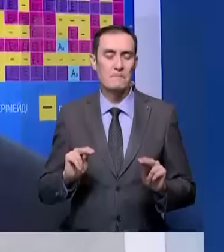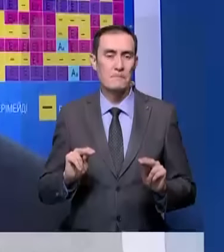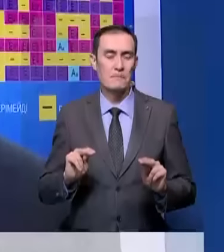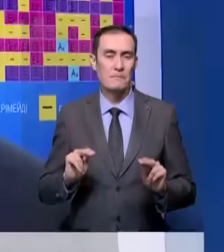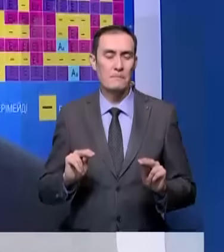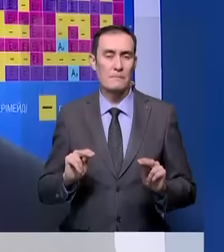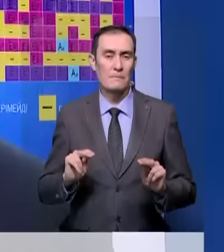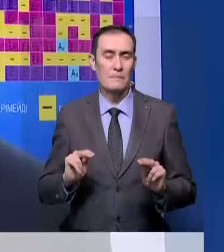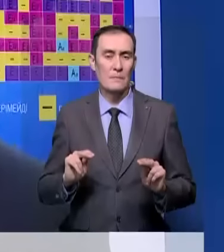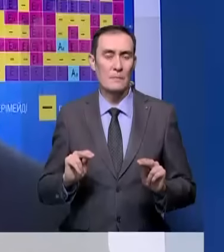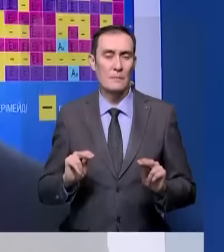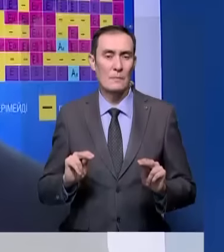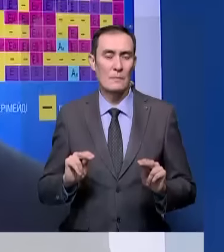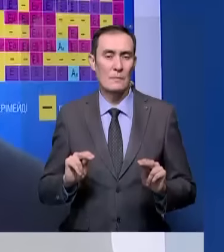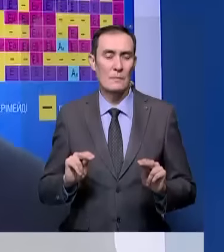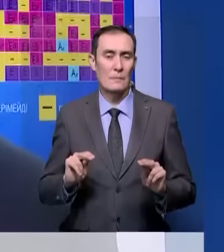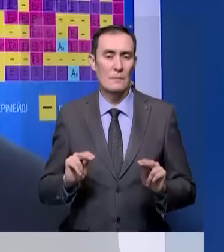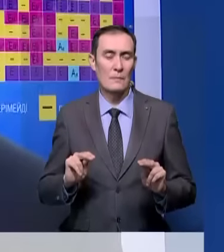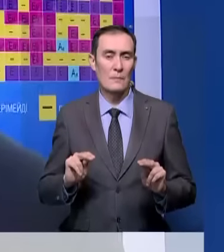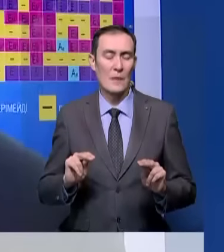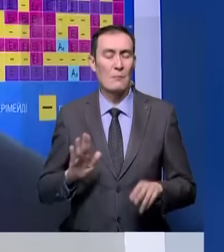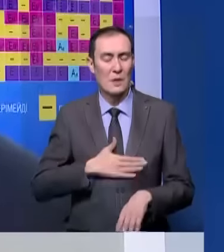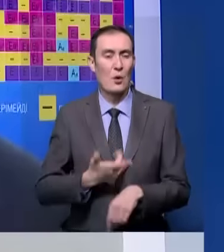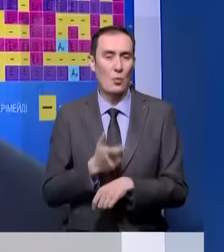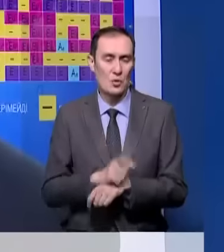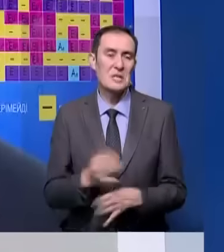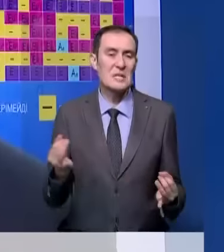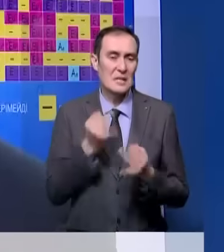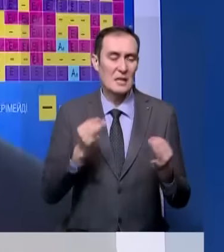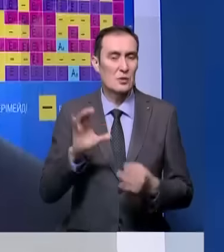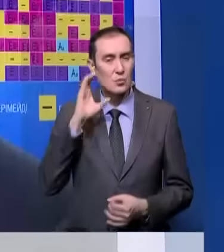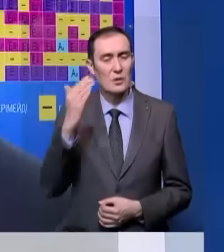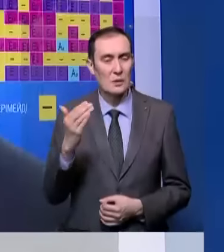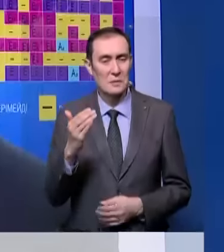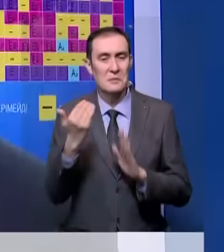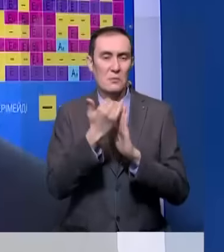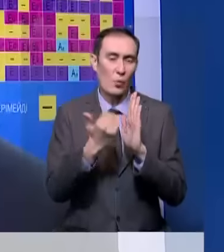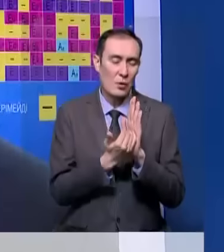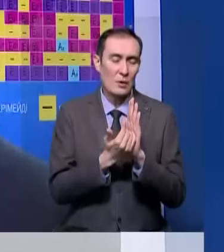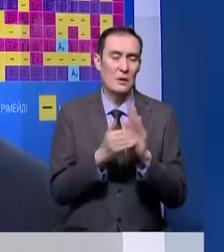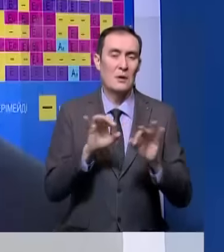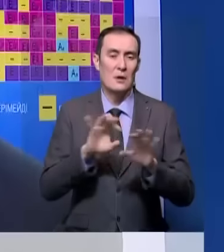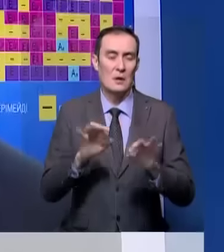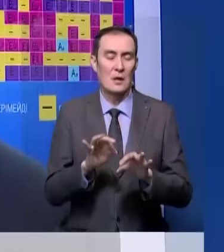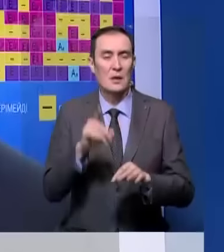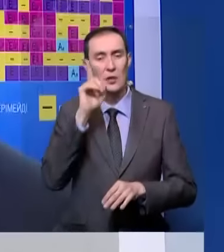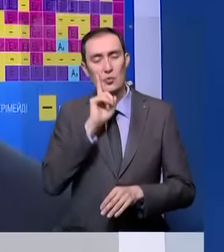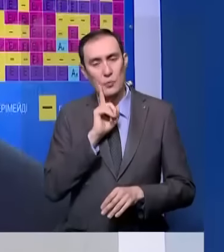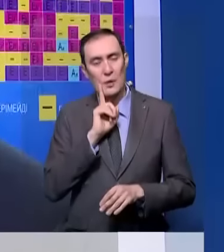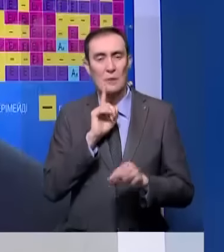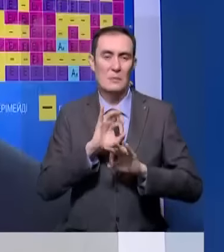Я не знаю, что они делают, но мне очень интересно слушать их уроки, как они доступно объясняют